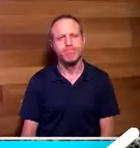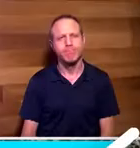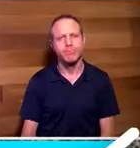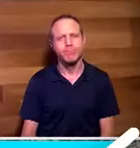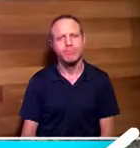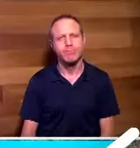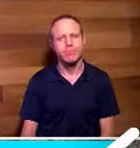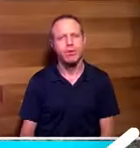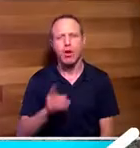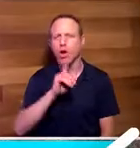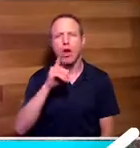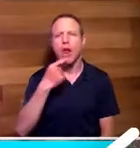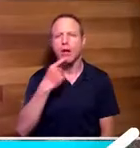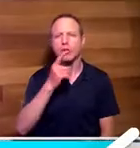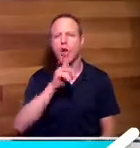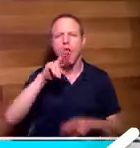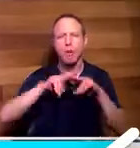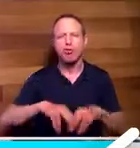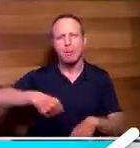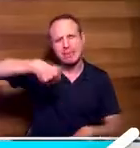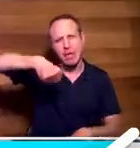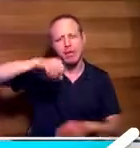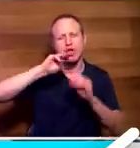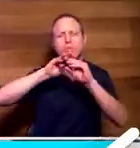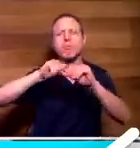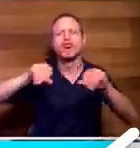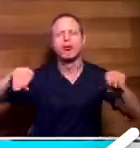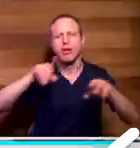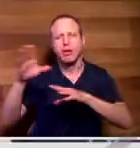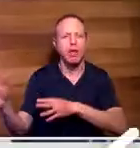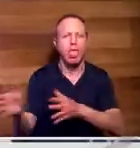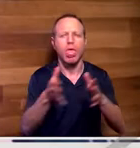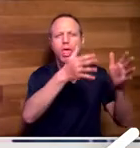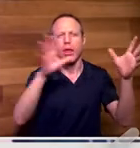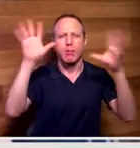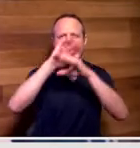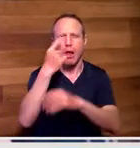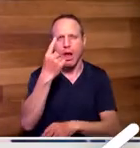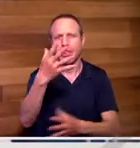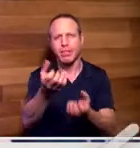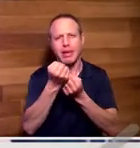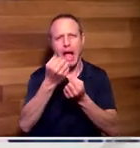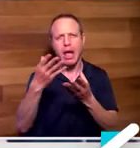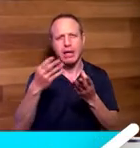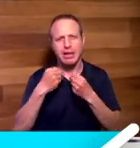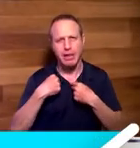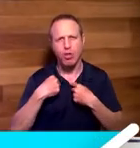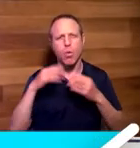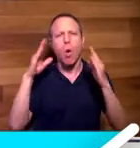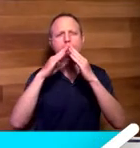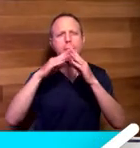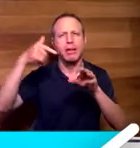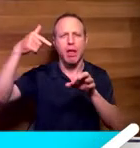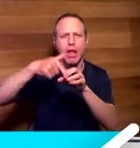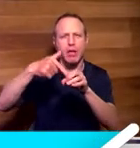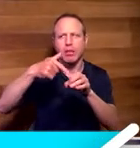ולהגיד, לא משאירים שקית בשטח, היא מתפזרת בלילה אחד, ניקח אותה איתנו הביתה לתחנת דלק, לא